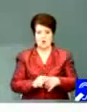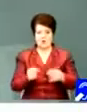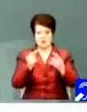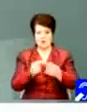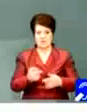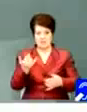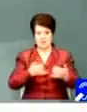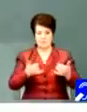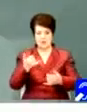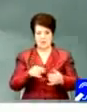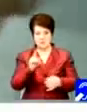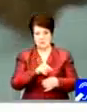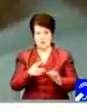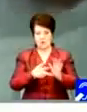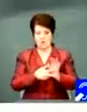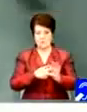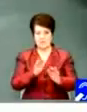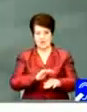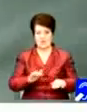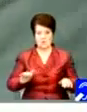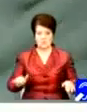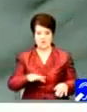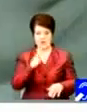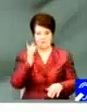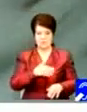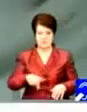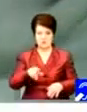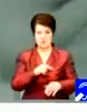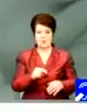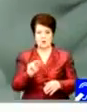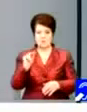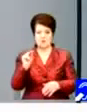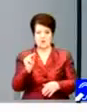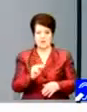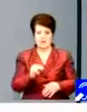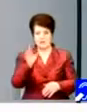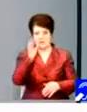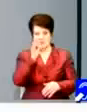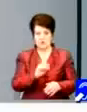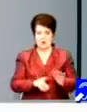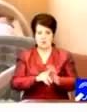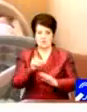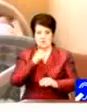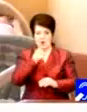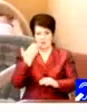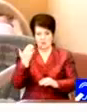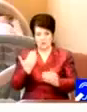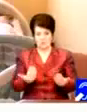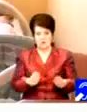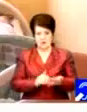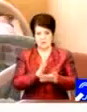de laborator, dintre care 8 au fost la copiii unei familii din sectorul Ciocan al Chișinăului. De la începutul anului anului trecut și până acum